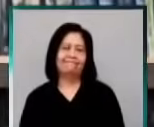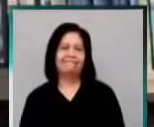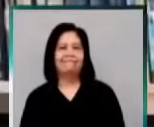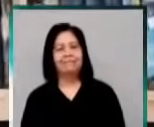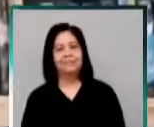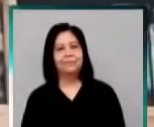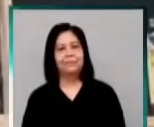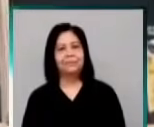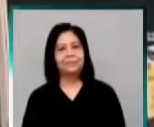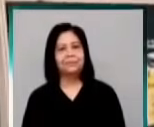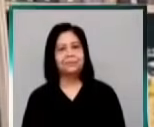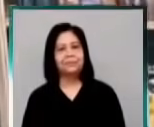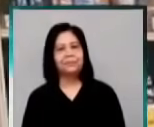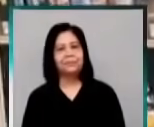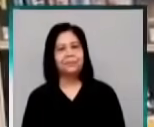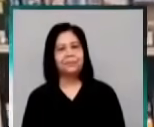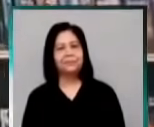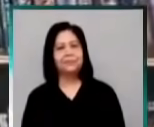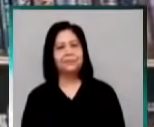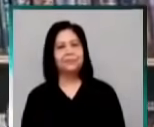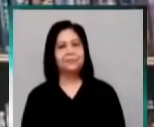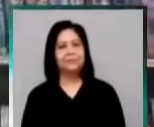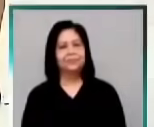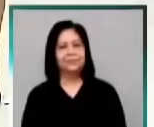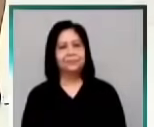Katrina Son, GMA News.